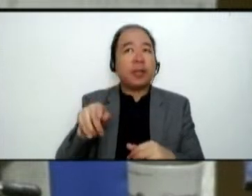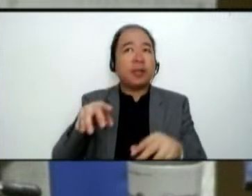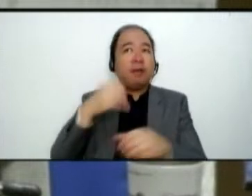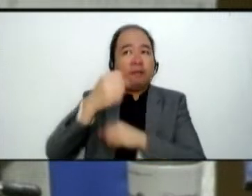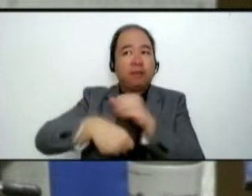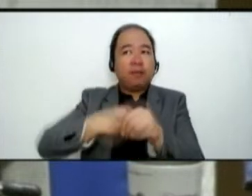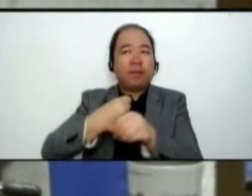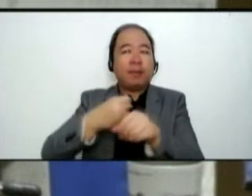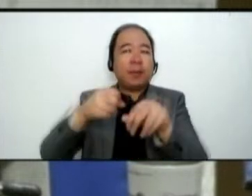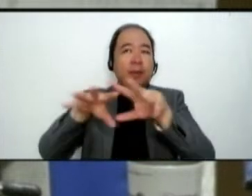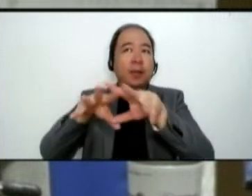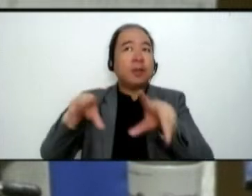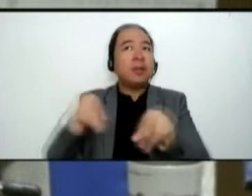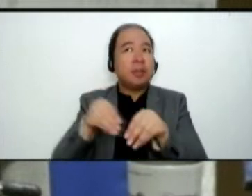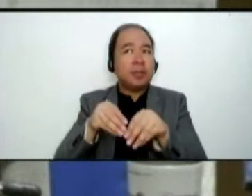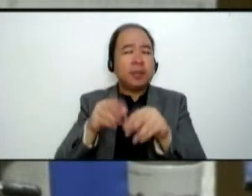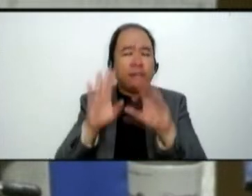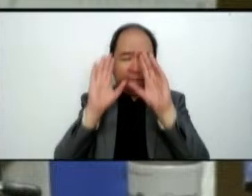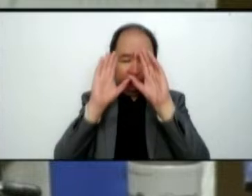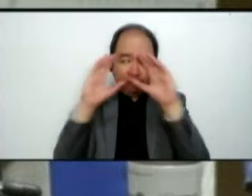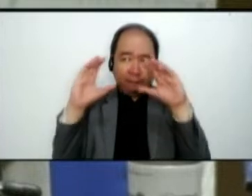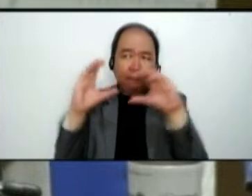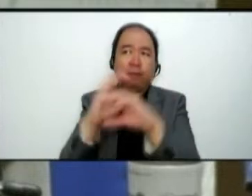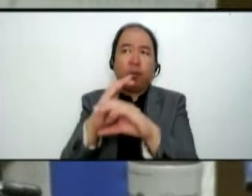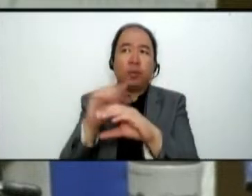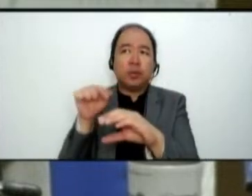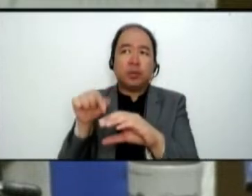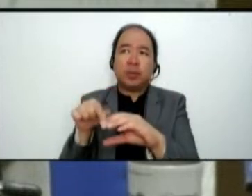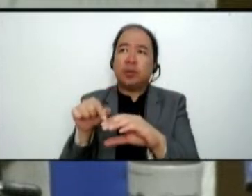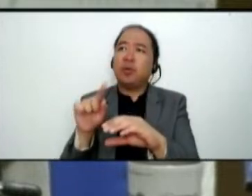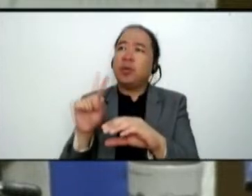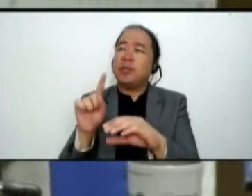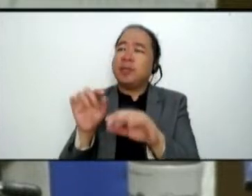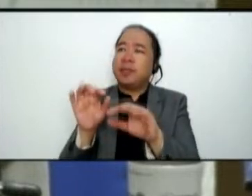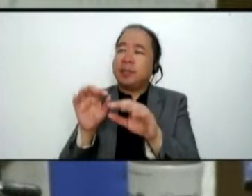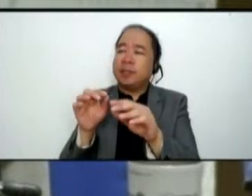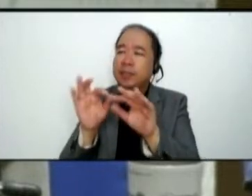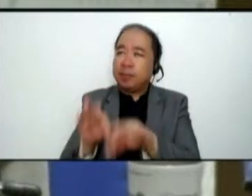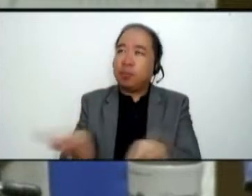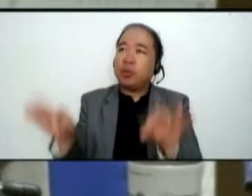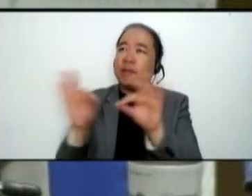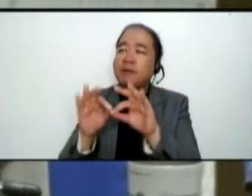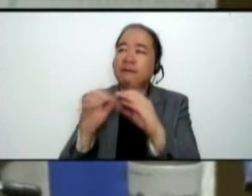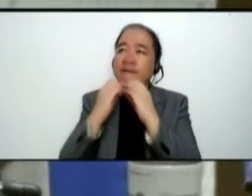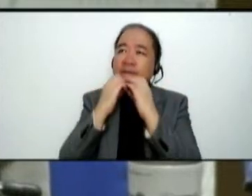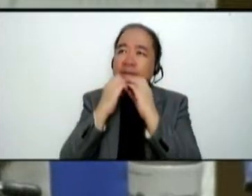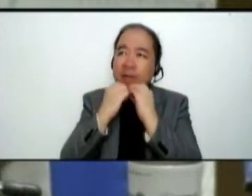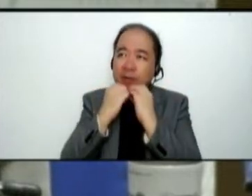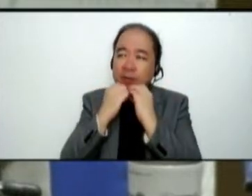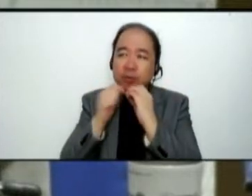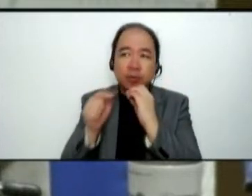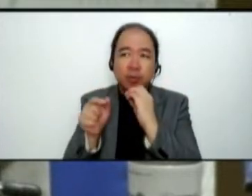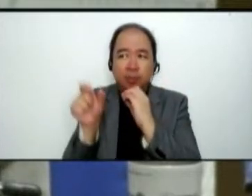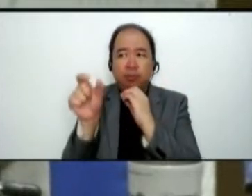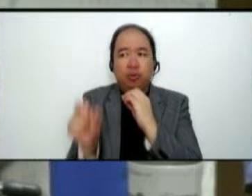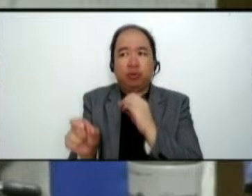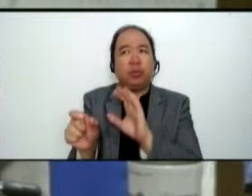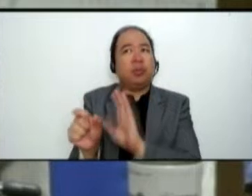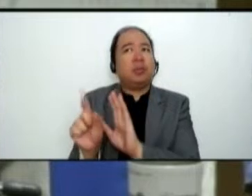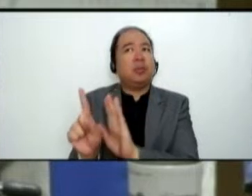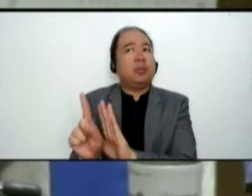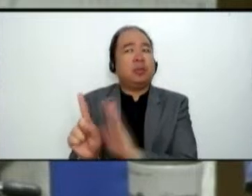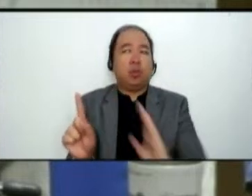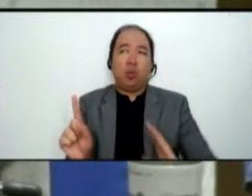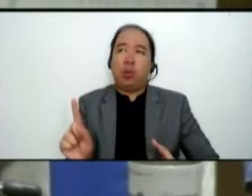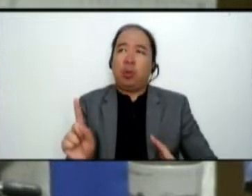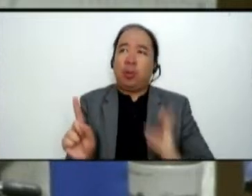задача. Семьи или одинокие пожилые люди, дети или взрослые, в любом возрасте может потребоваться помощь государства.